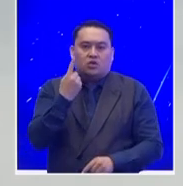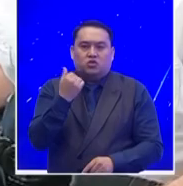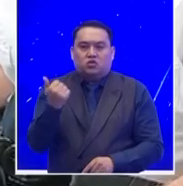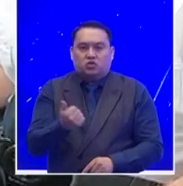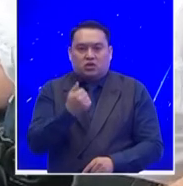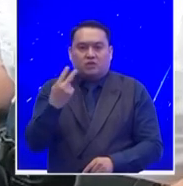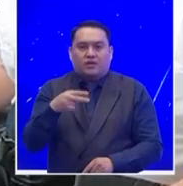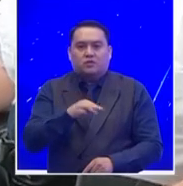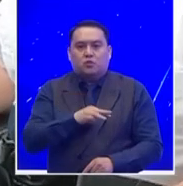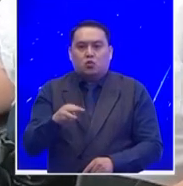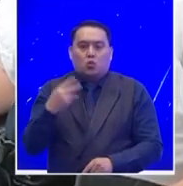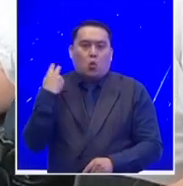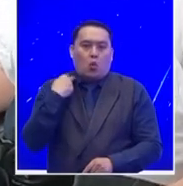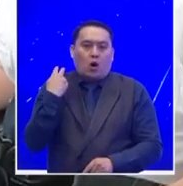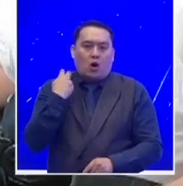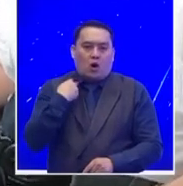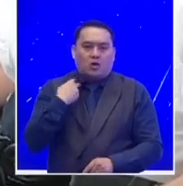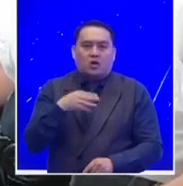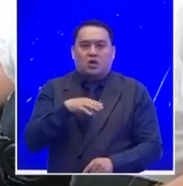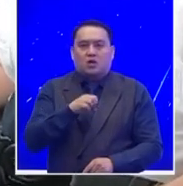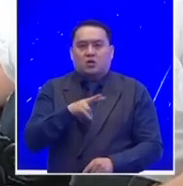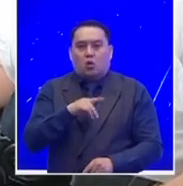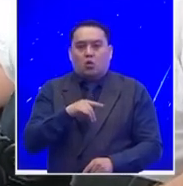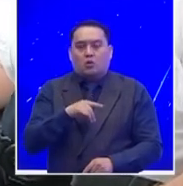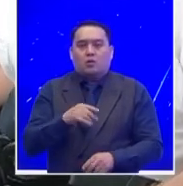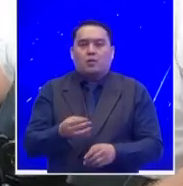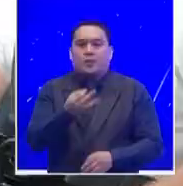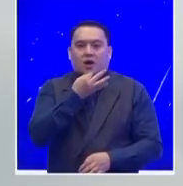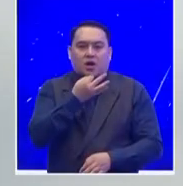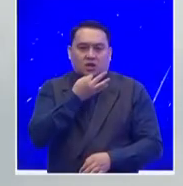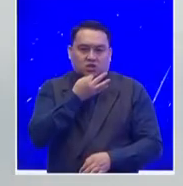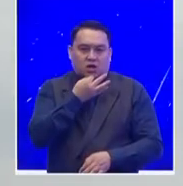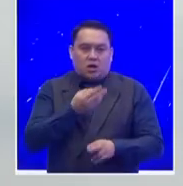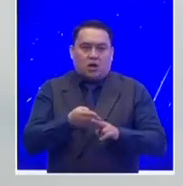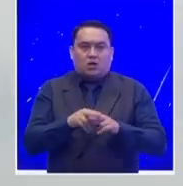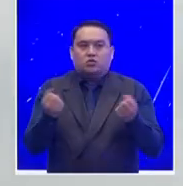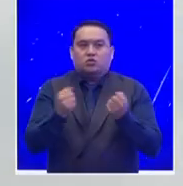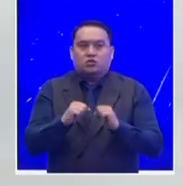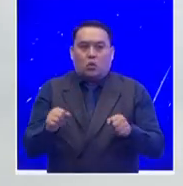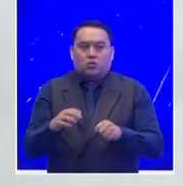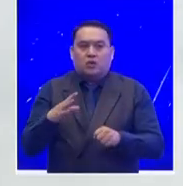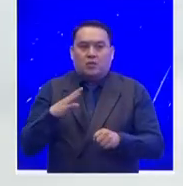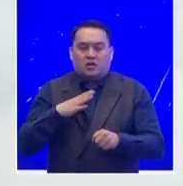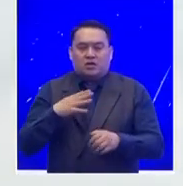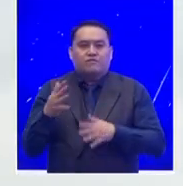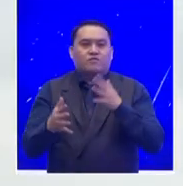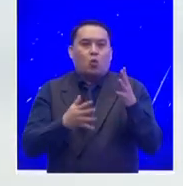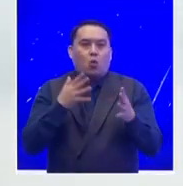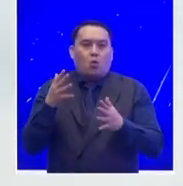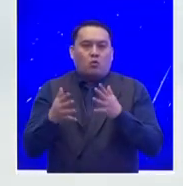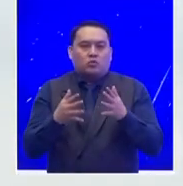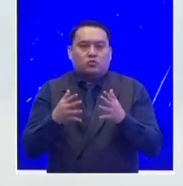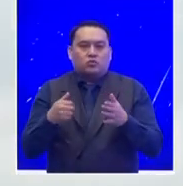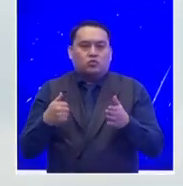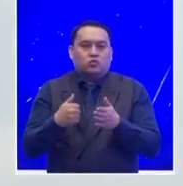и приземлиться в лондонском аэропорту Хитроу раньше положенного. При этом истинная скорость самолета относительно воздуха не